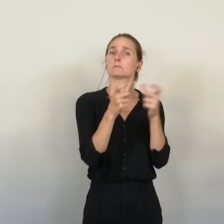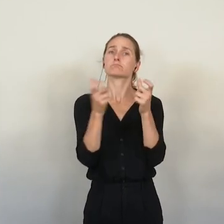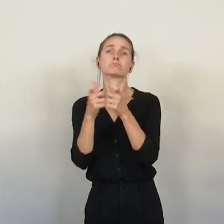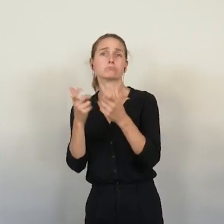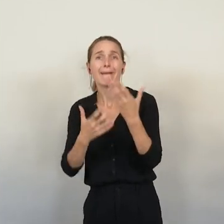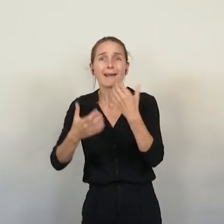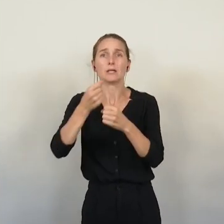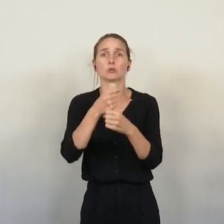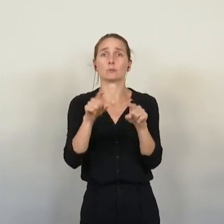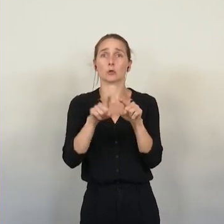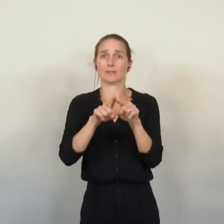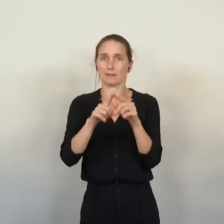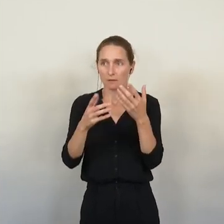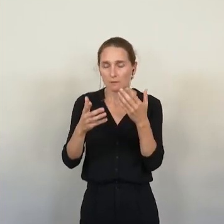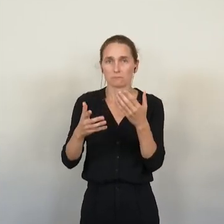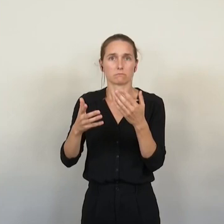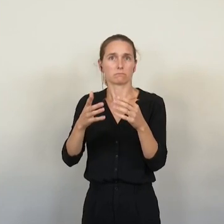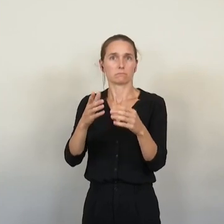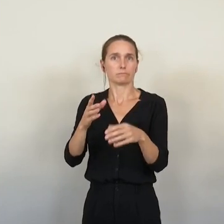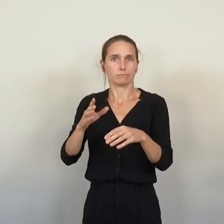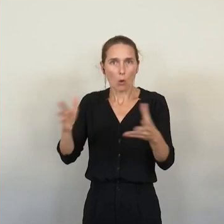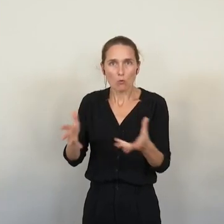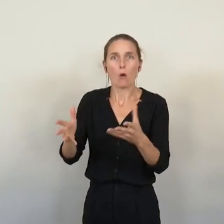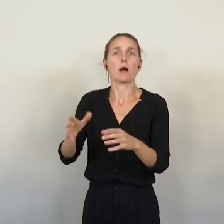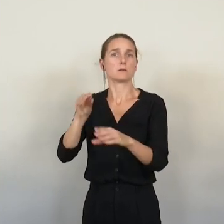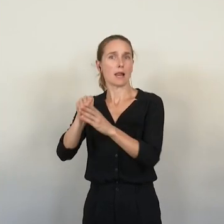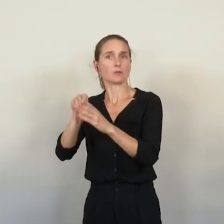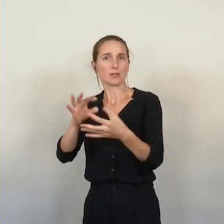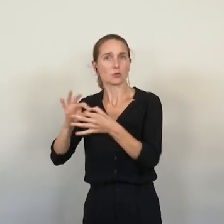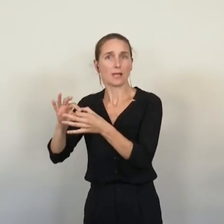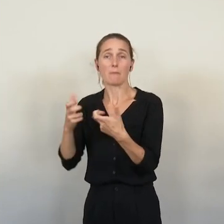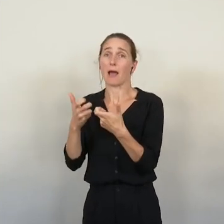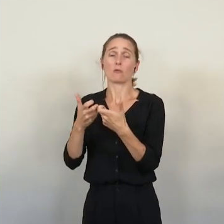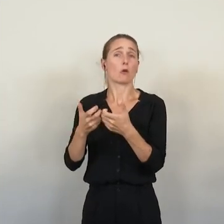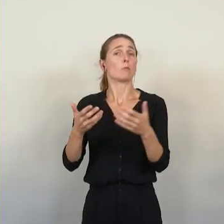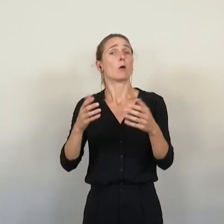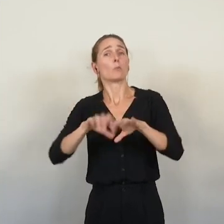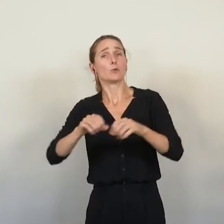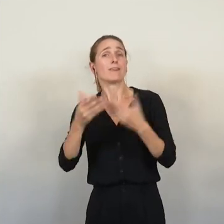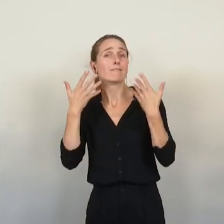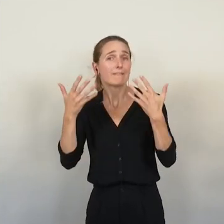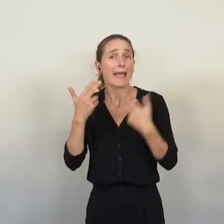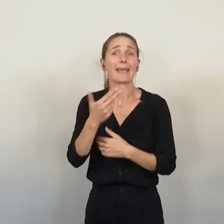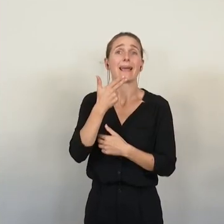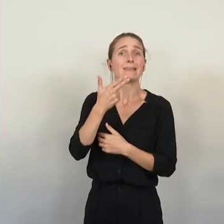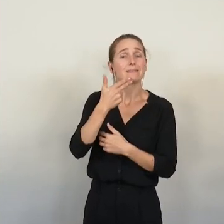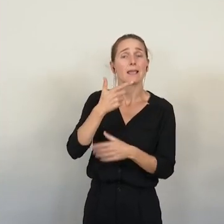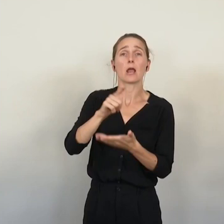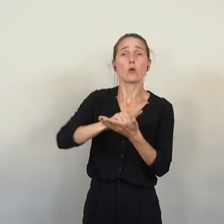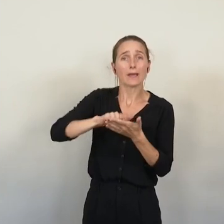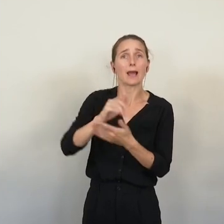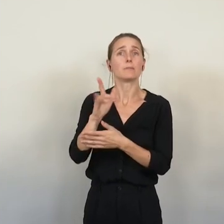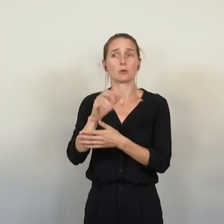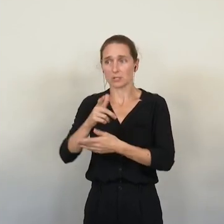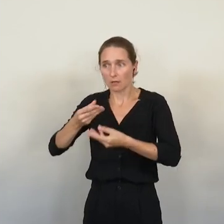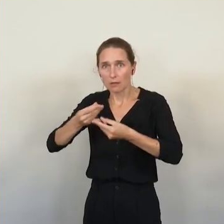grenoblois de l'alimentation solidaire en premier lieu ceux de la distribution de produits frais de qualité locaux et ou biologiques